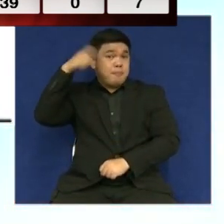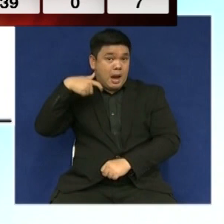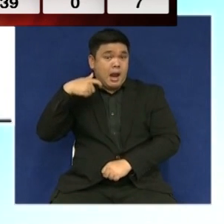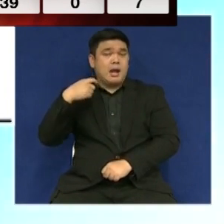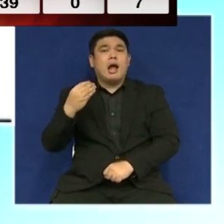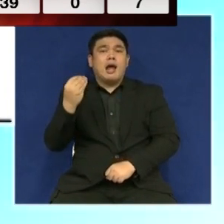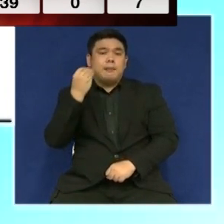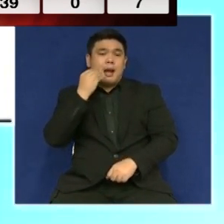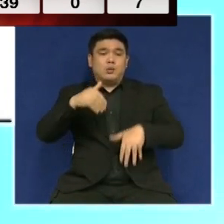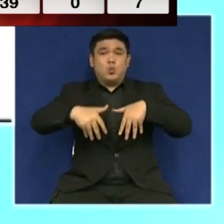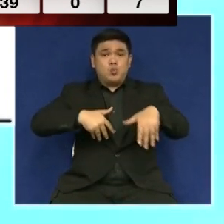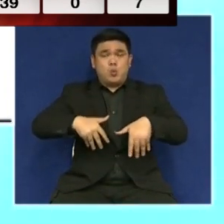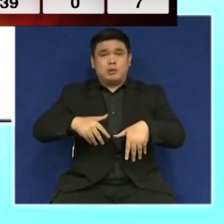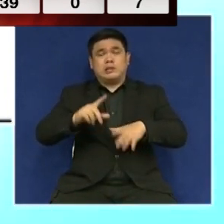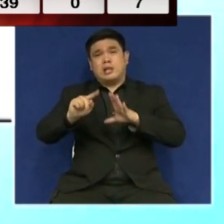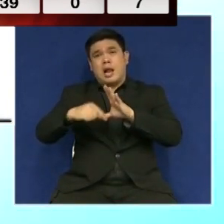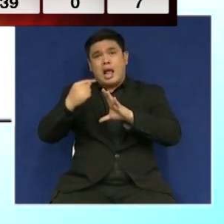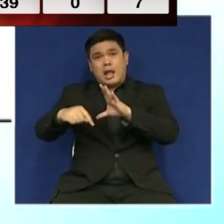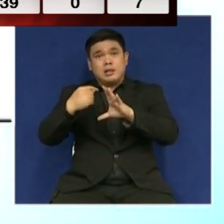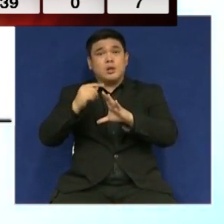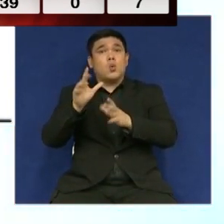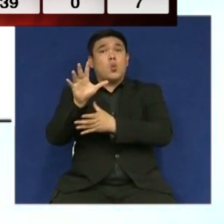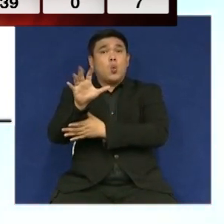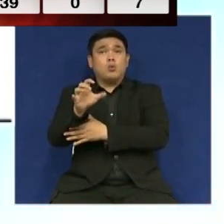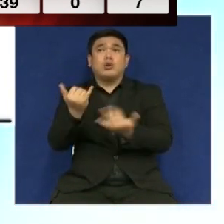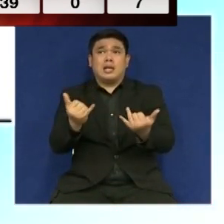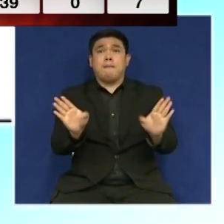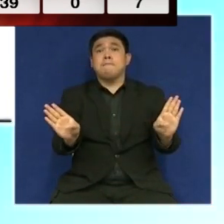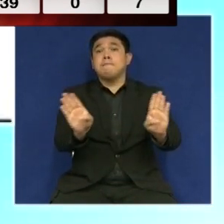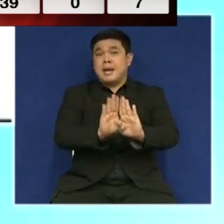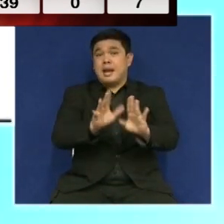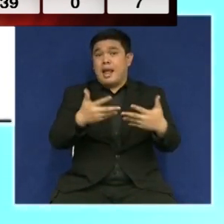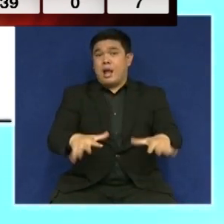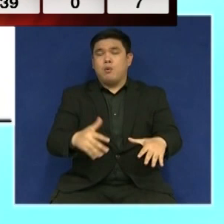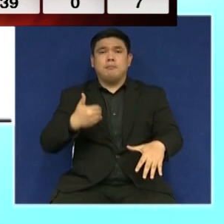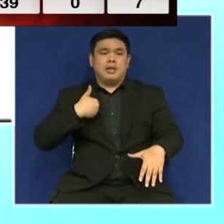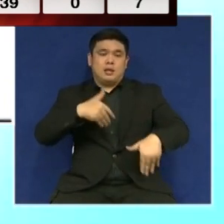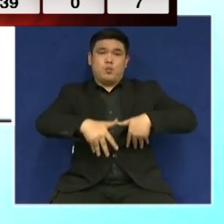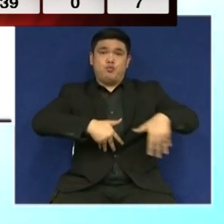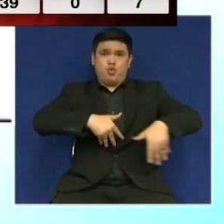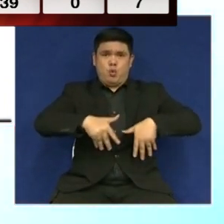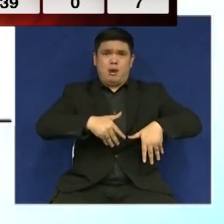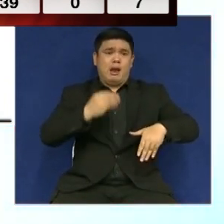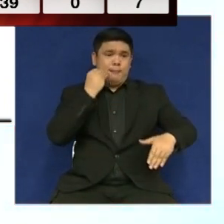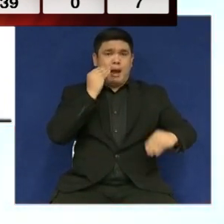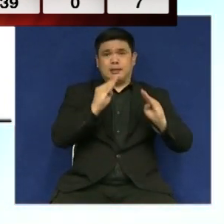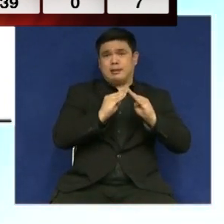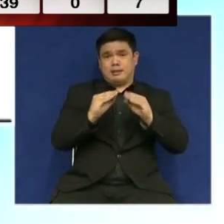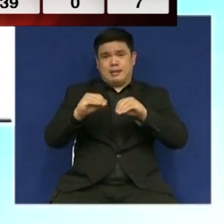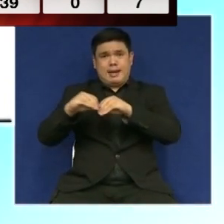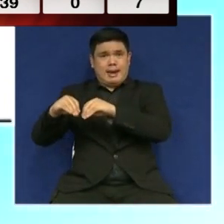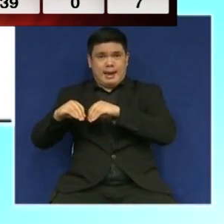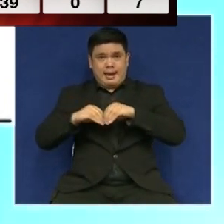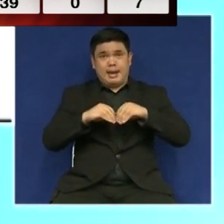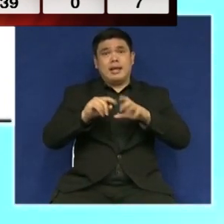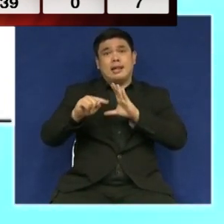ในพื้นที่ตลาดกลางกุ้งซึ่งขณะนี้เนี่ยปิดไปแล้วนะครับแต่ว่ามีชุมชนที่พักของแรงงานอยู่ด้านข้